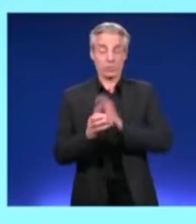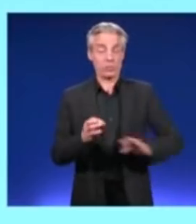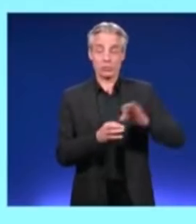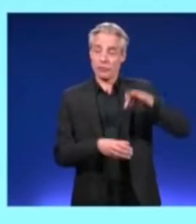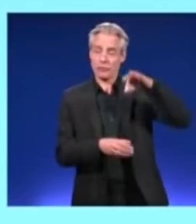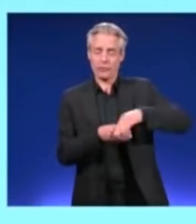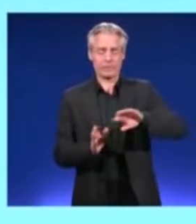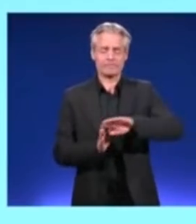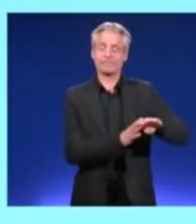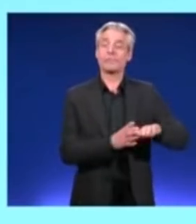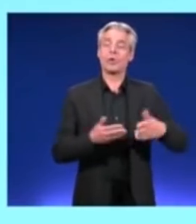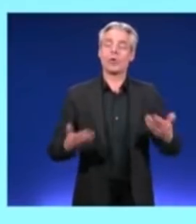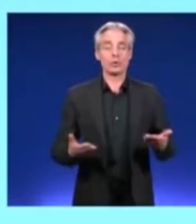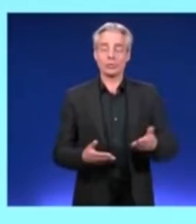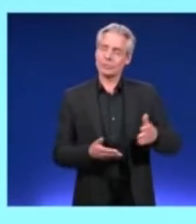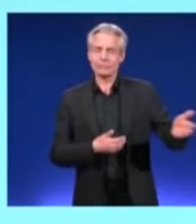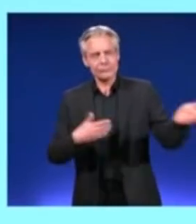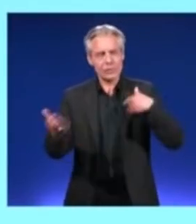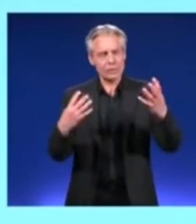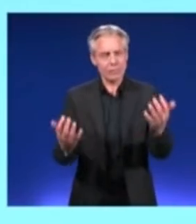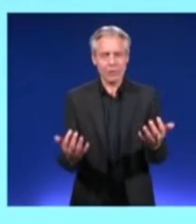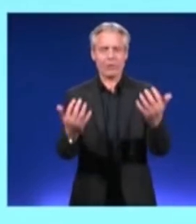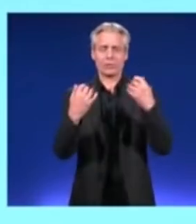premier tour, à nous rejoindre.